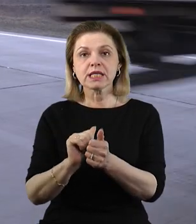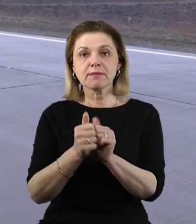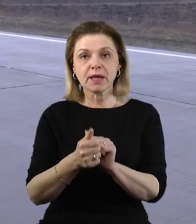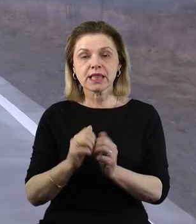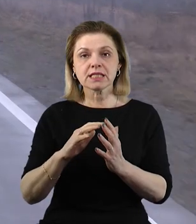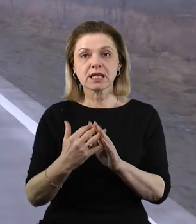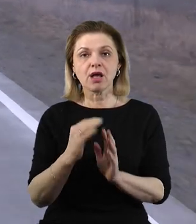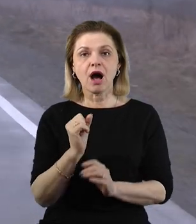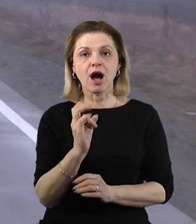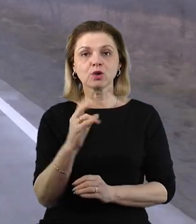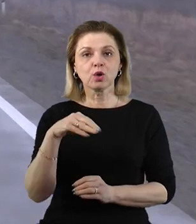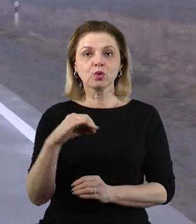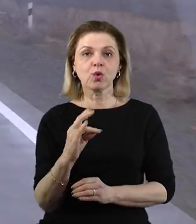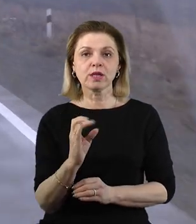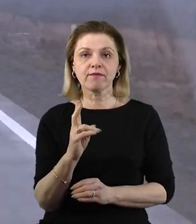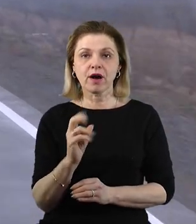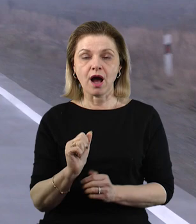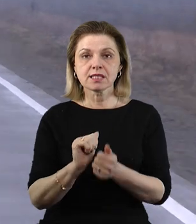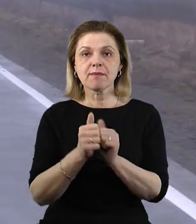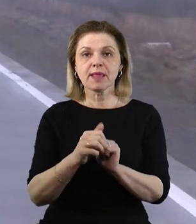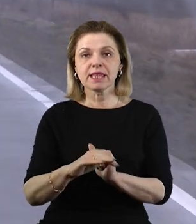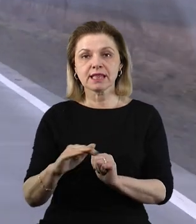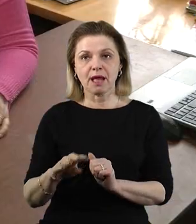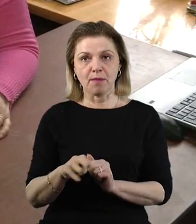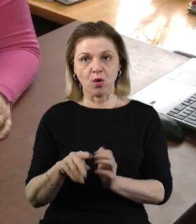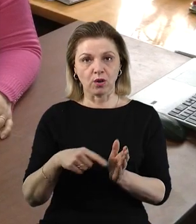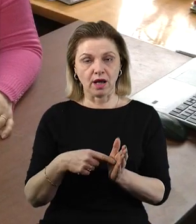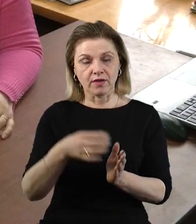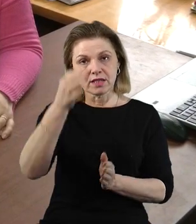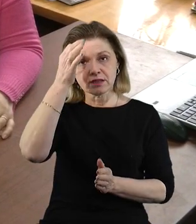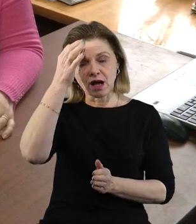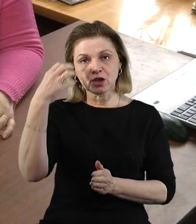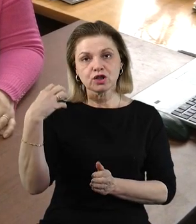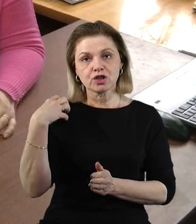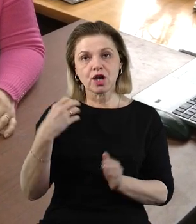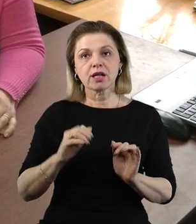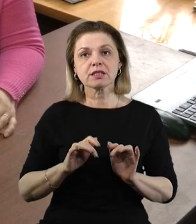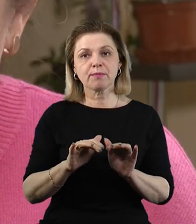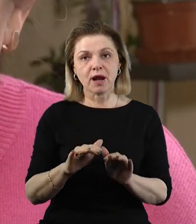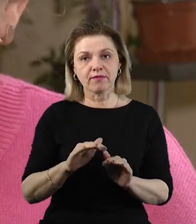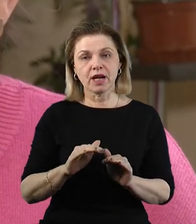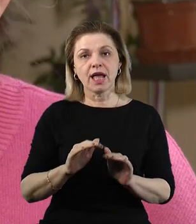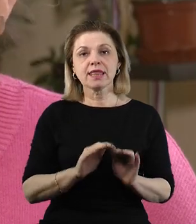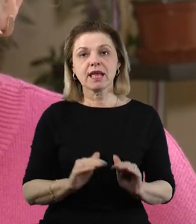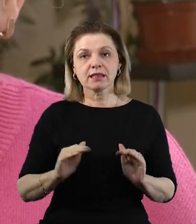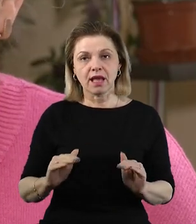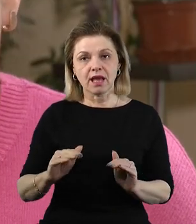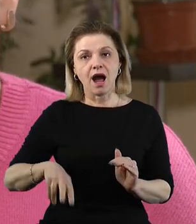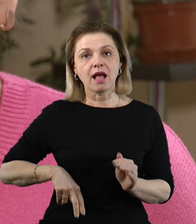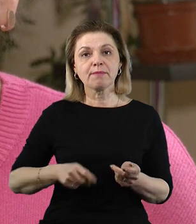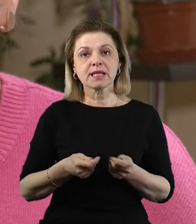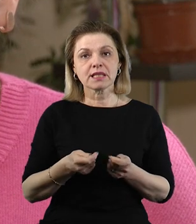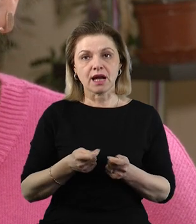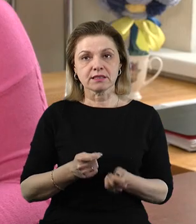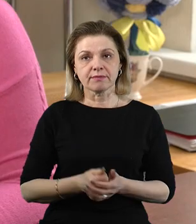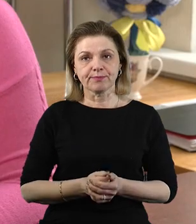куди евакуювали в перші дні вторгнення дітей з Миколаєва згадує начальниця служби у справах дітей Миколаївської військової адміністрації Ірина